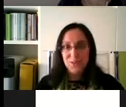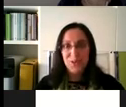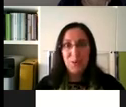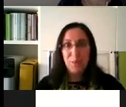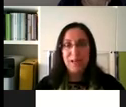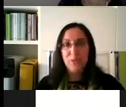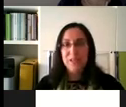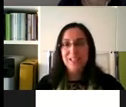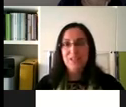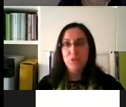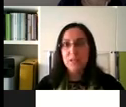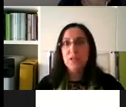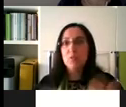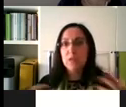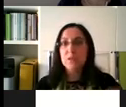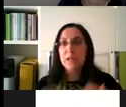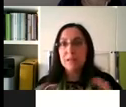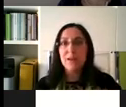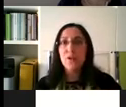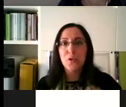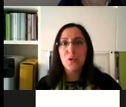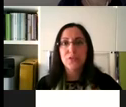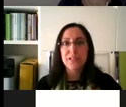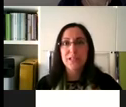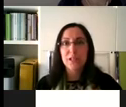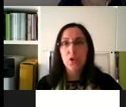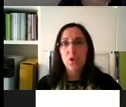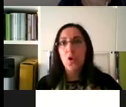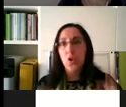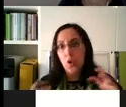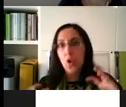questo caso parliamo di circuiti di comunicazione che tra loro si